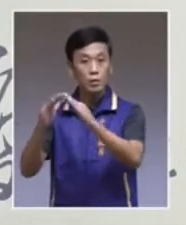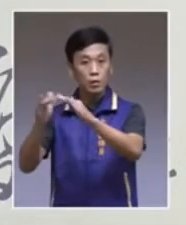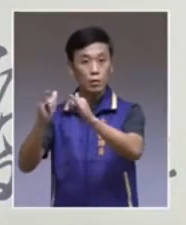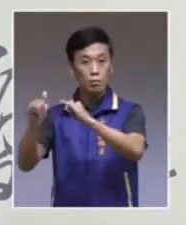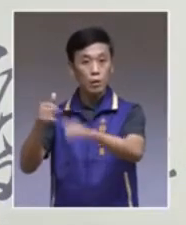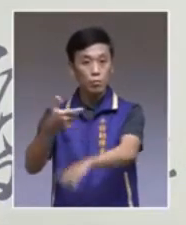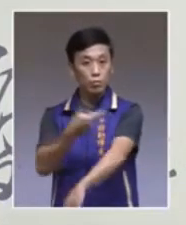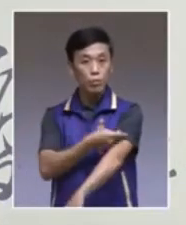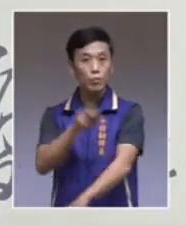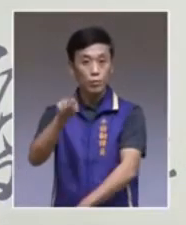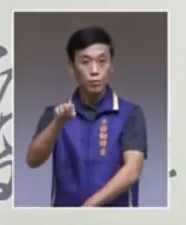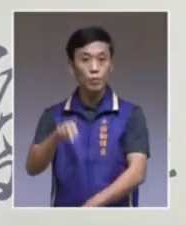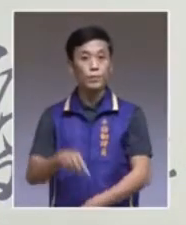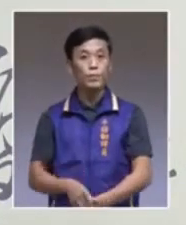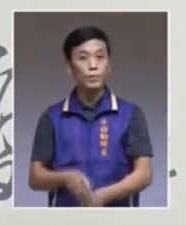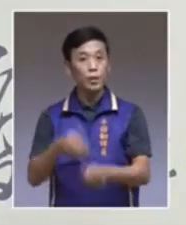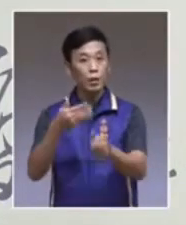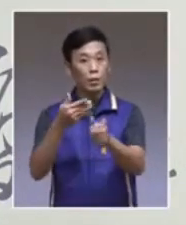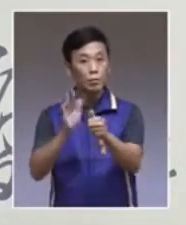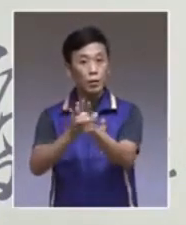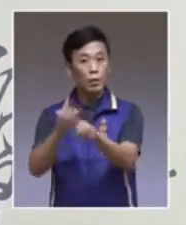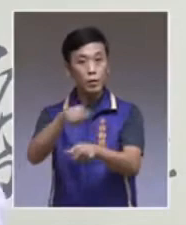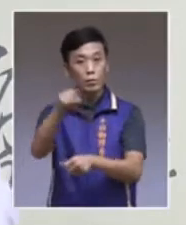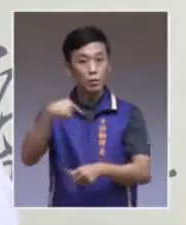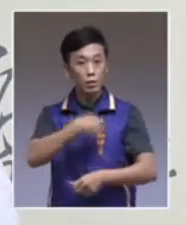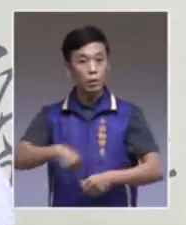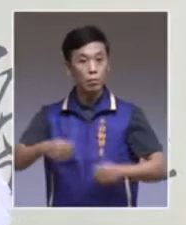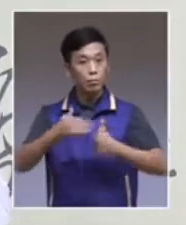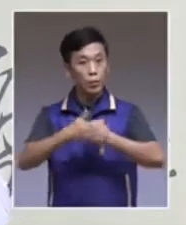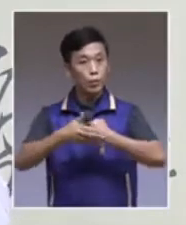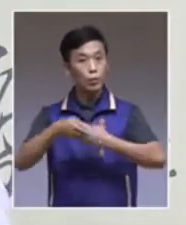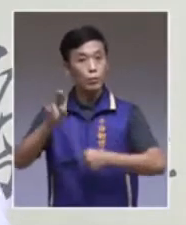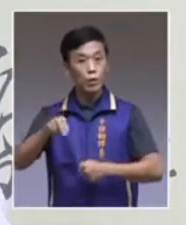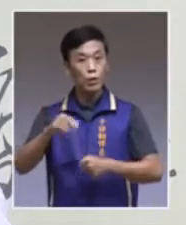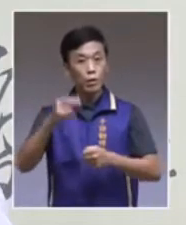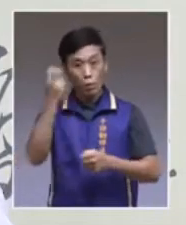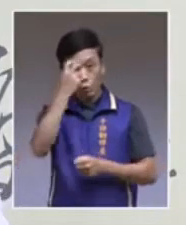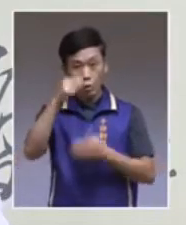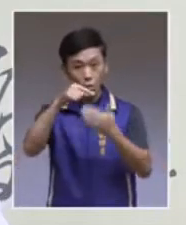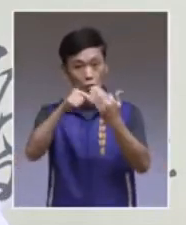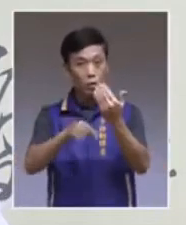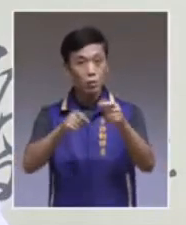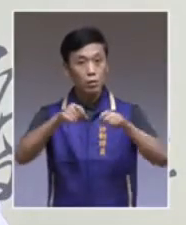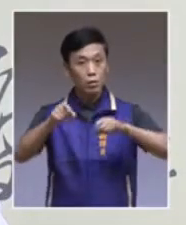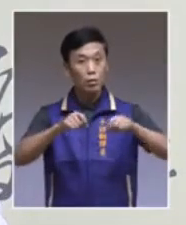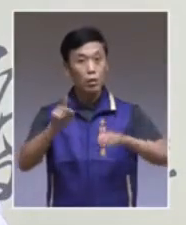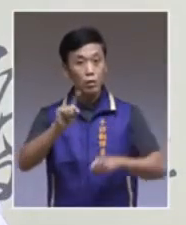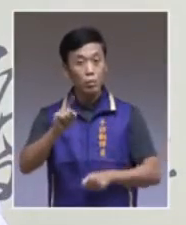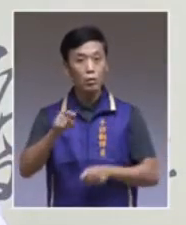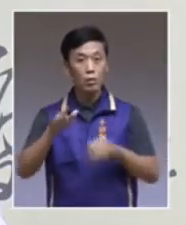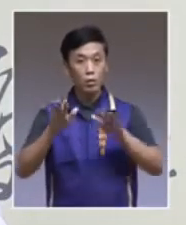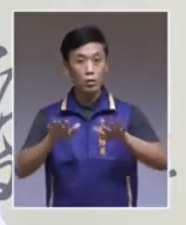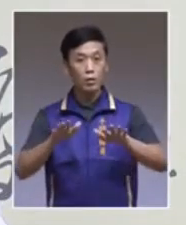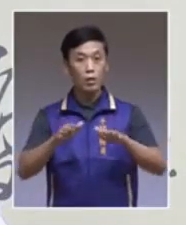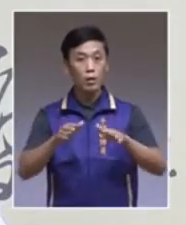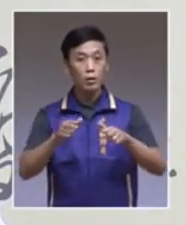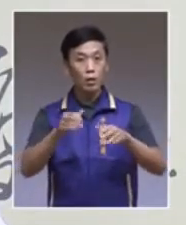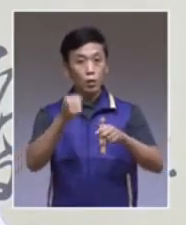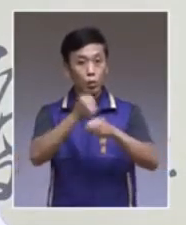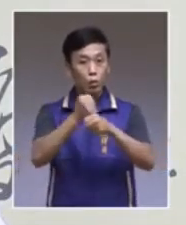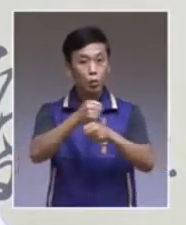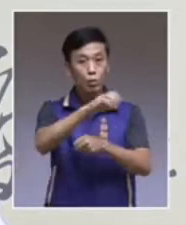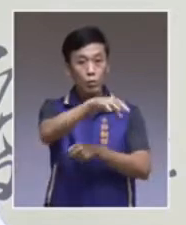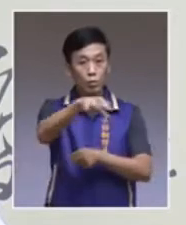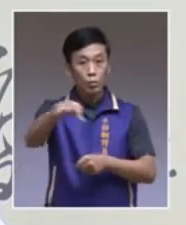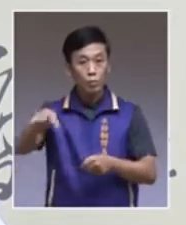的身上，让大家有保护力。好，那管制的措施我们也随着我们现在的几个工作的场域